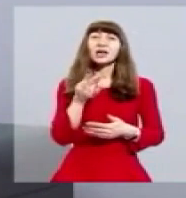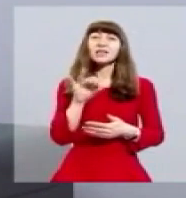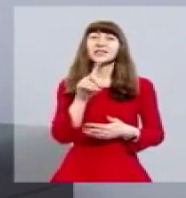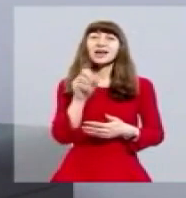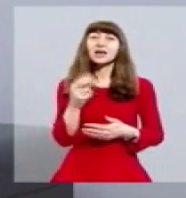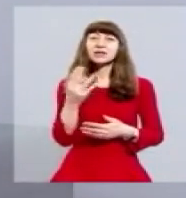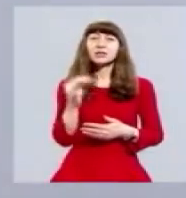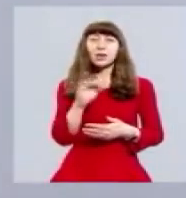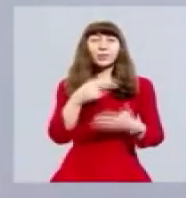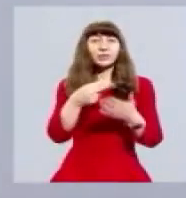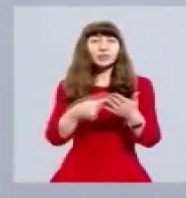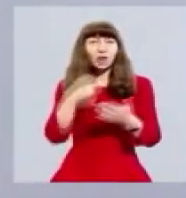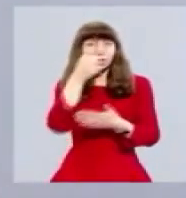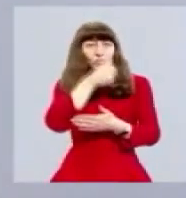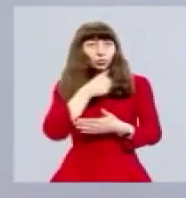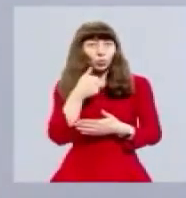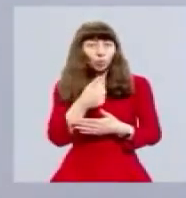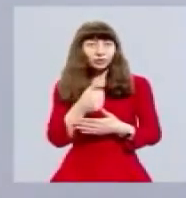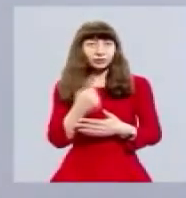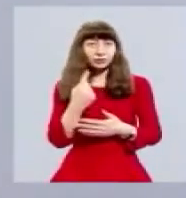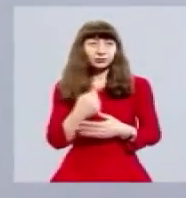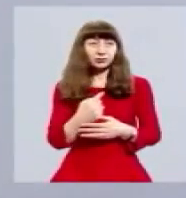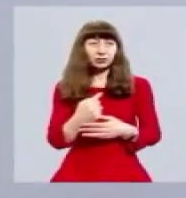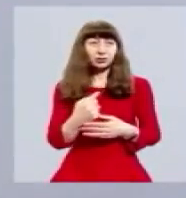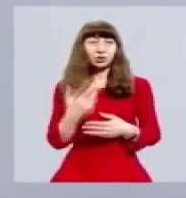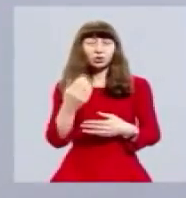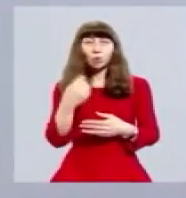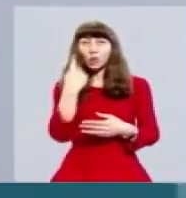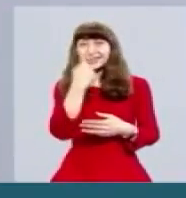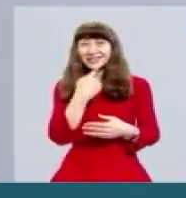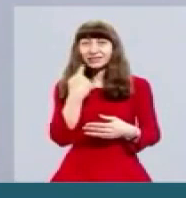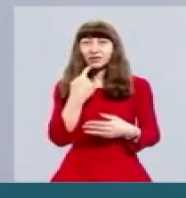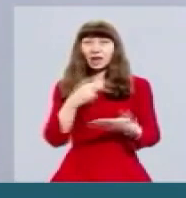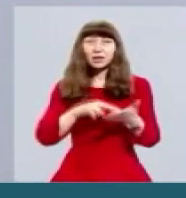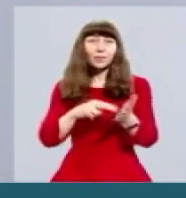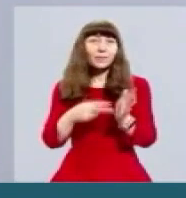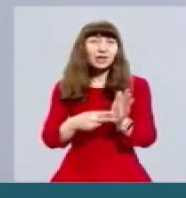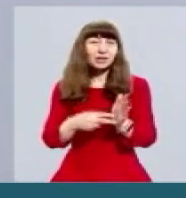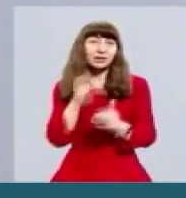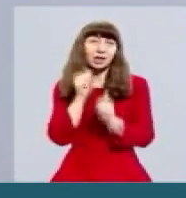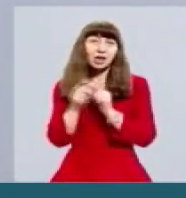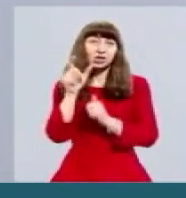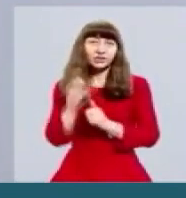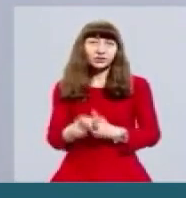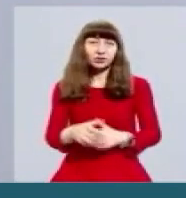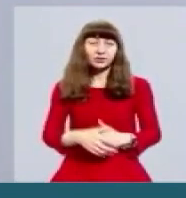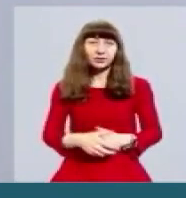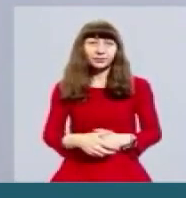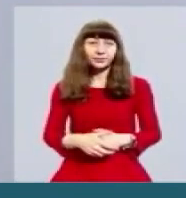заключается на один год. При поступлении их не составляется еще индивидуальный план на каждого получателя